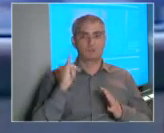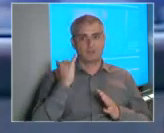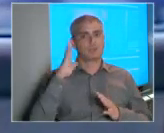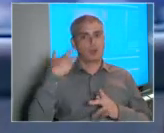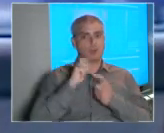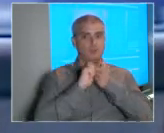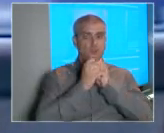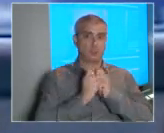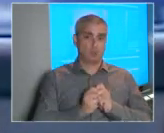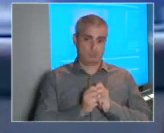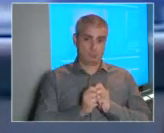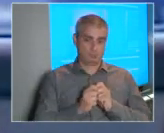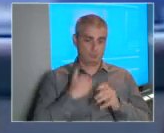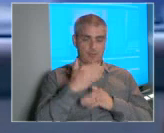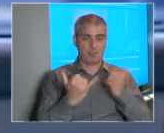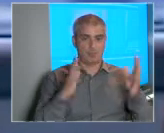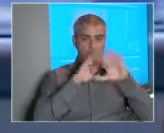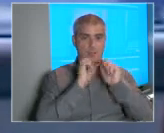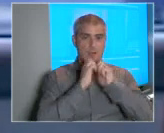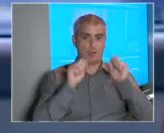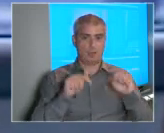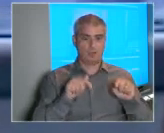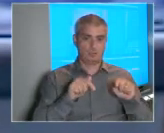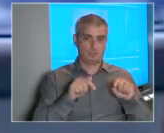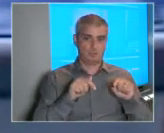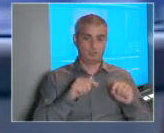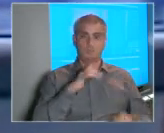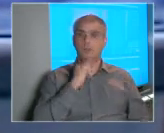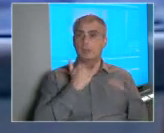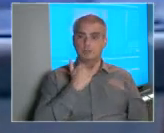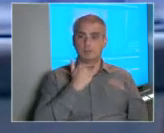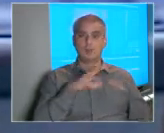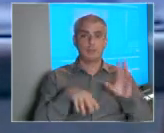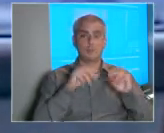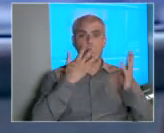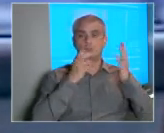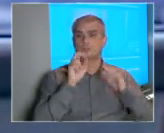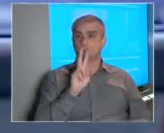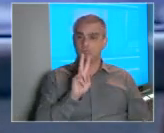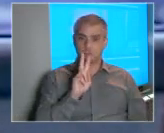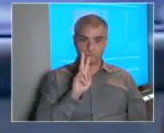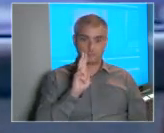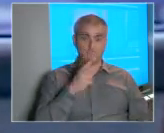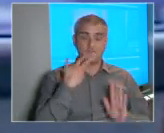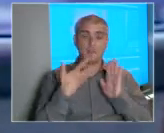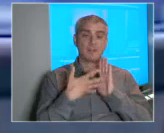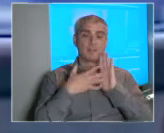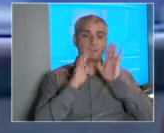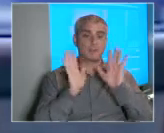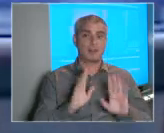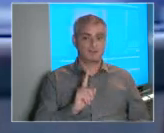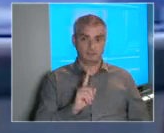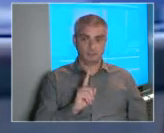ייתכנו שינויים במהלך הלילה הארוך הזה. אם כן, בבחירות 92, על פי מדגם